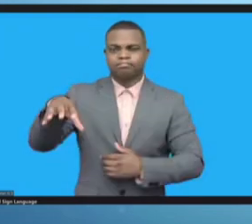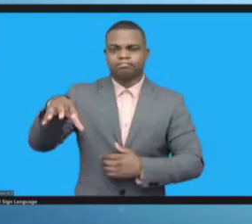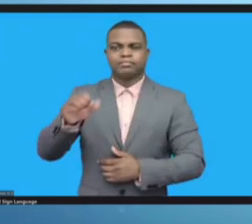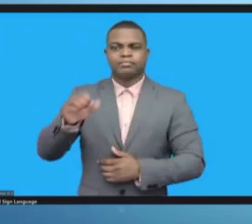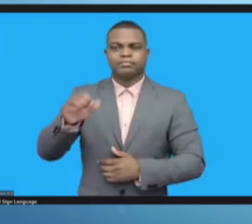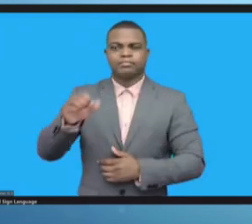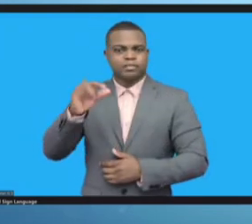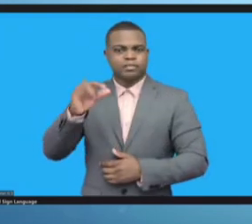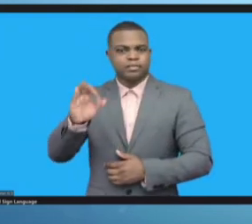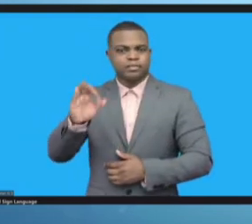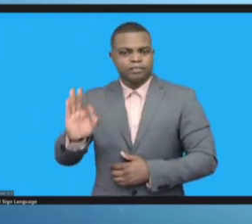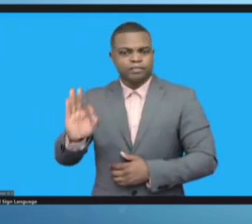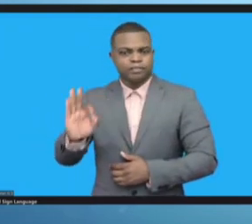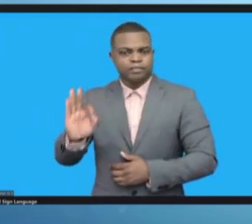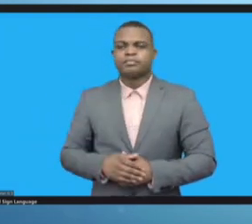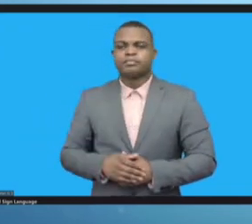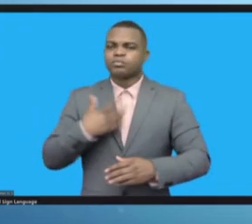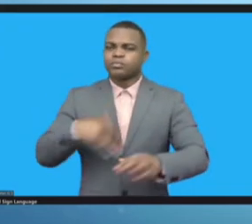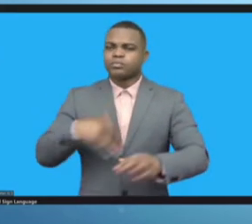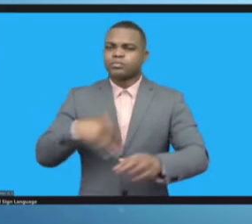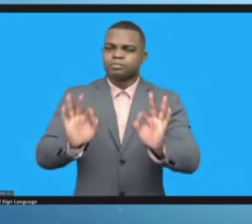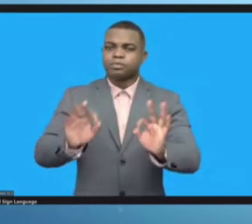sommes rencontrés dans le cadre de ce forum